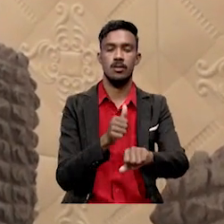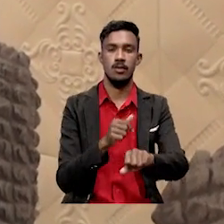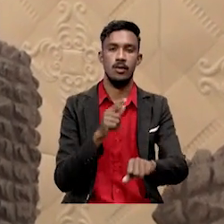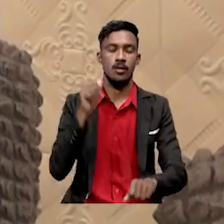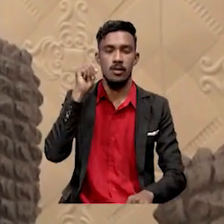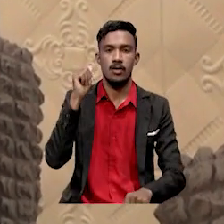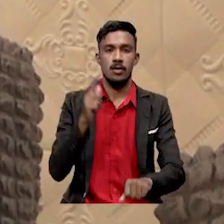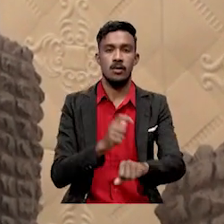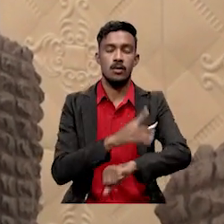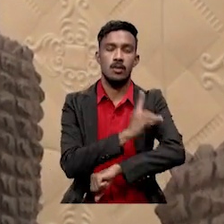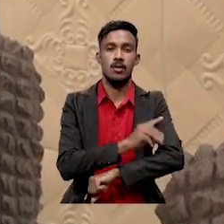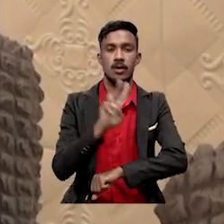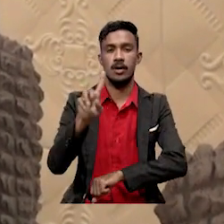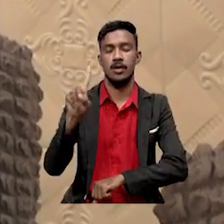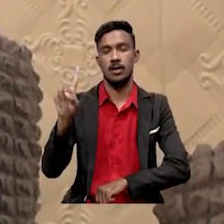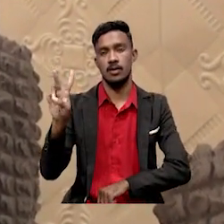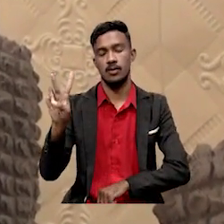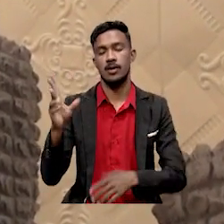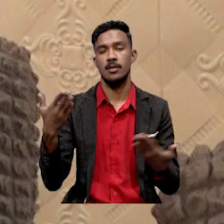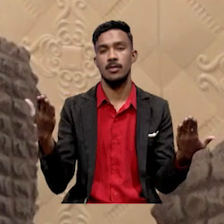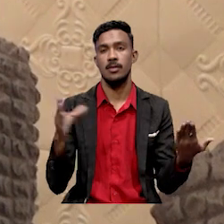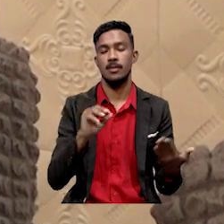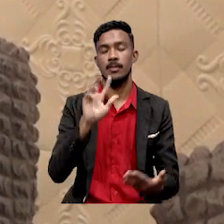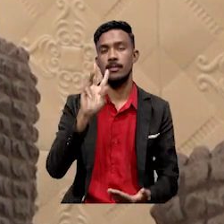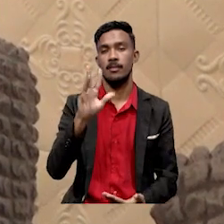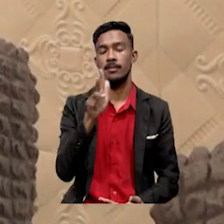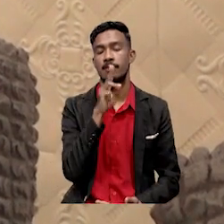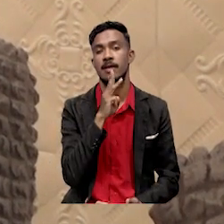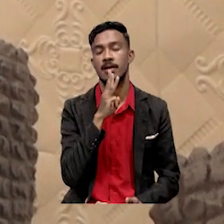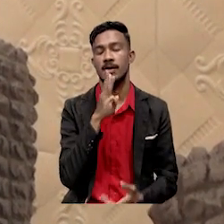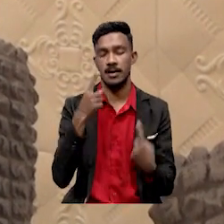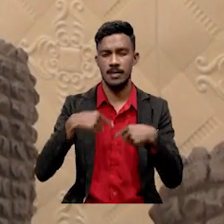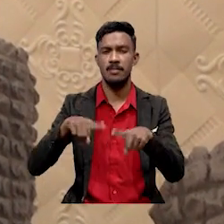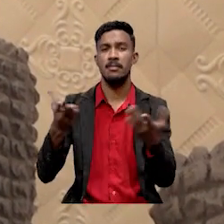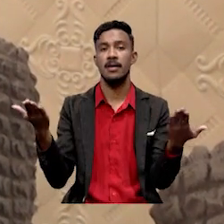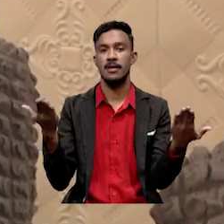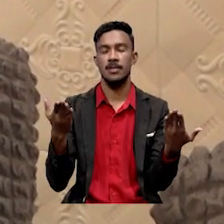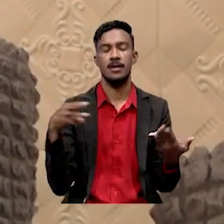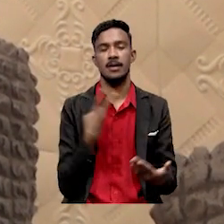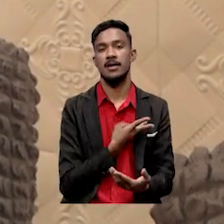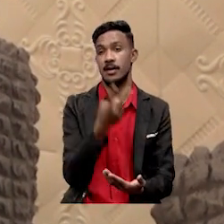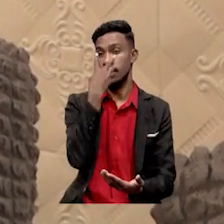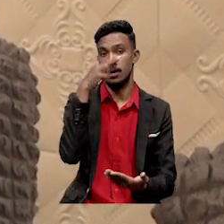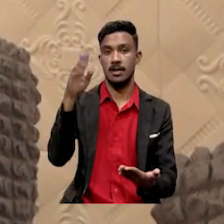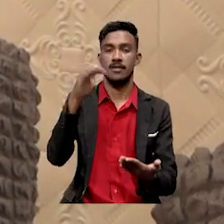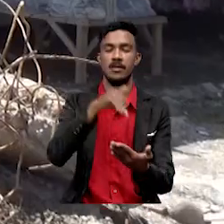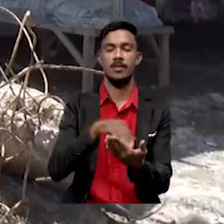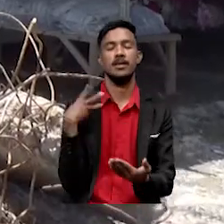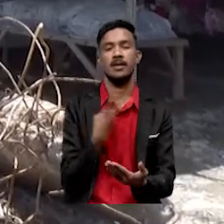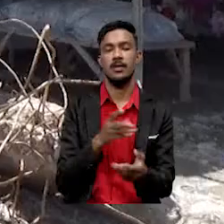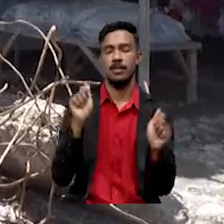mai volume bene o insa e bene nia halai bene be ta hare fila fali dane ma kita fanya